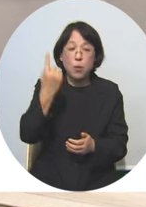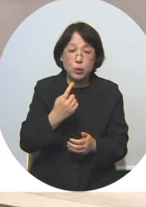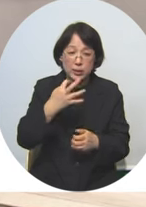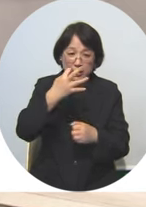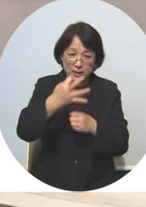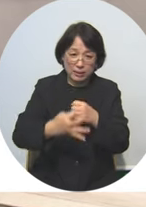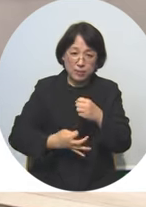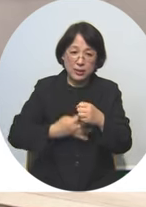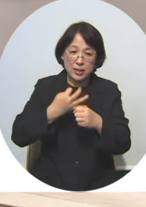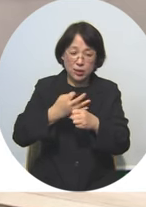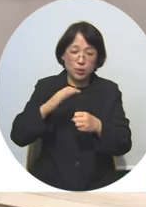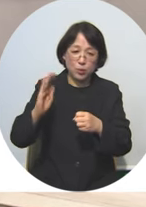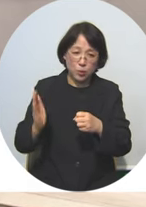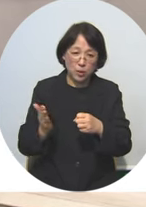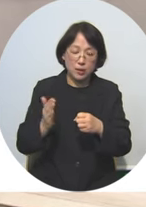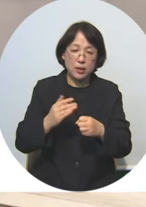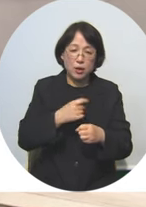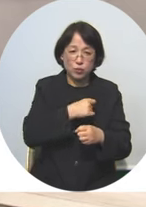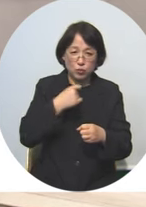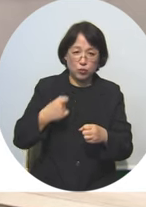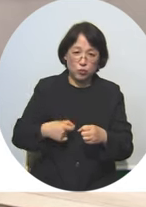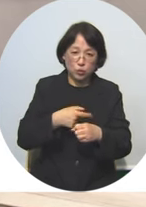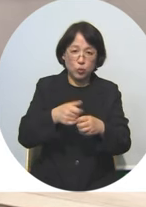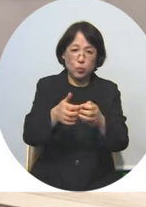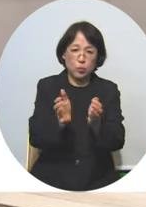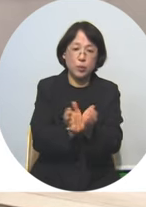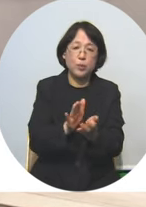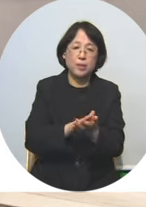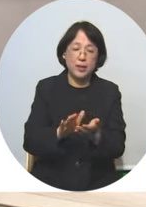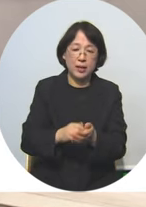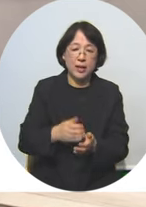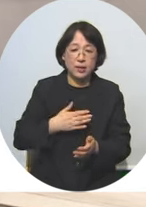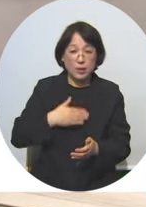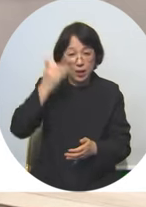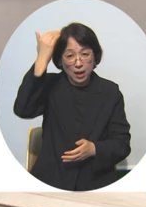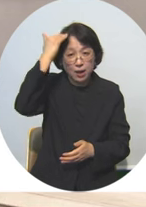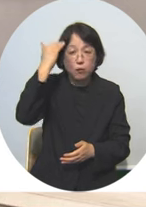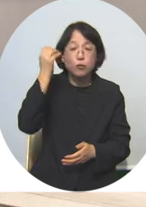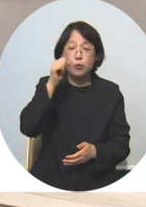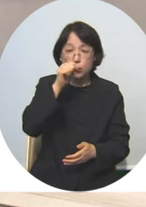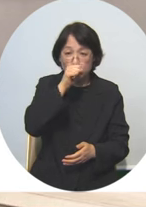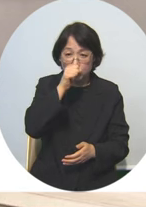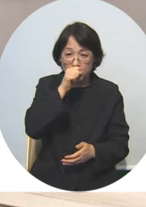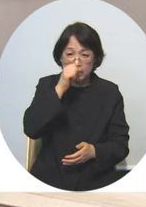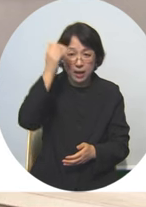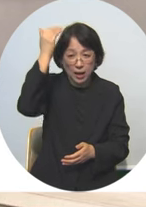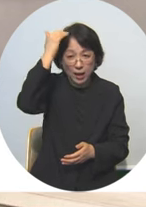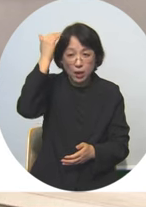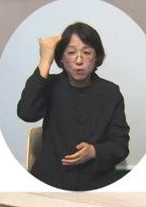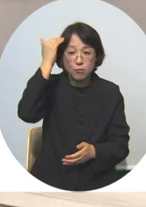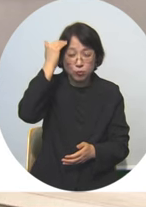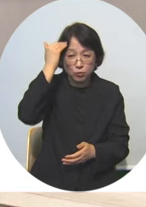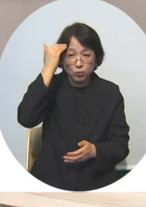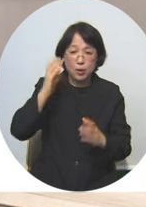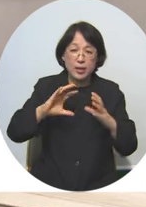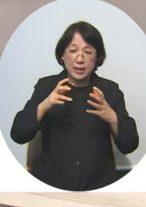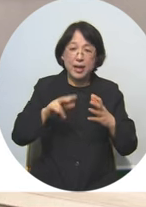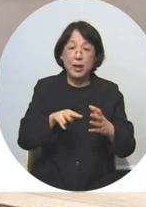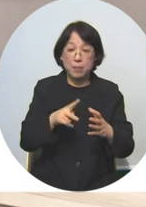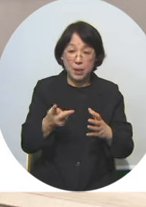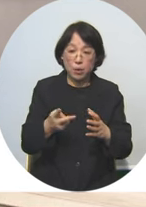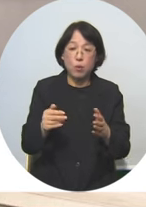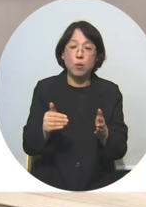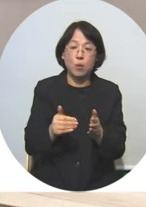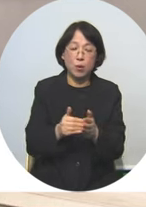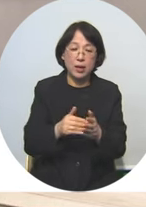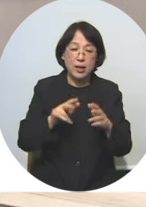14년 된 중국 교포입니다. 저는 한국을 좋아해서 귀화 신청을 했고요. 현재 지금